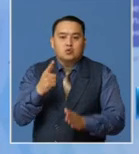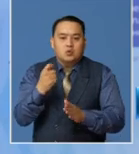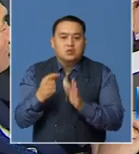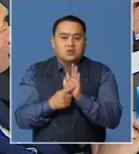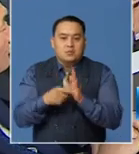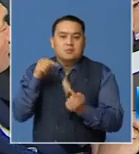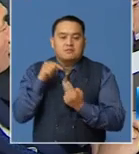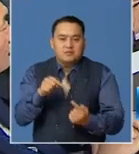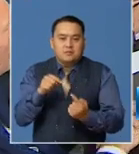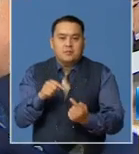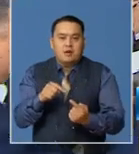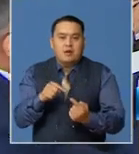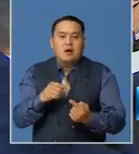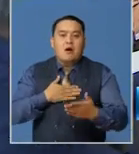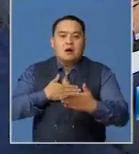соответственно